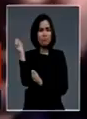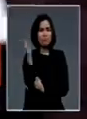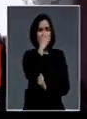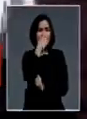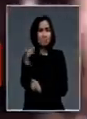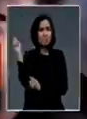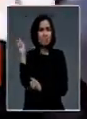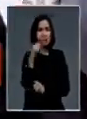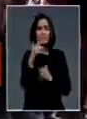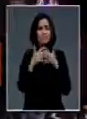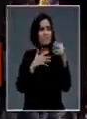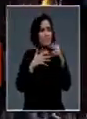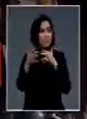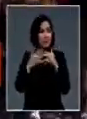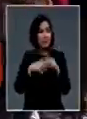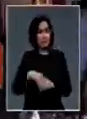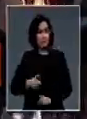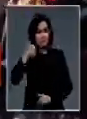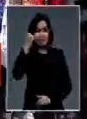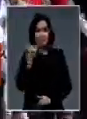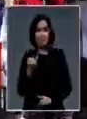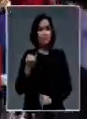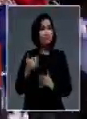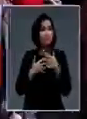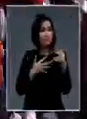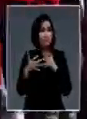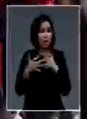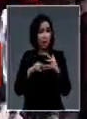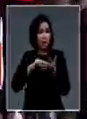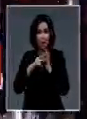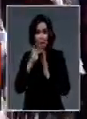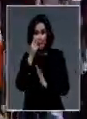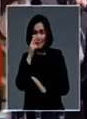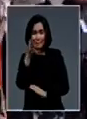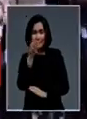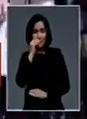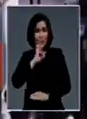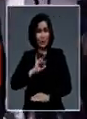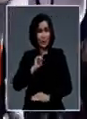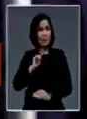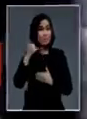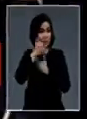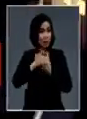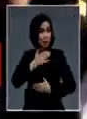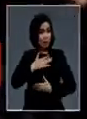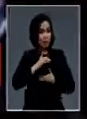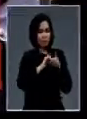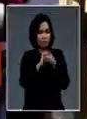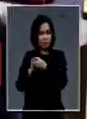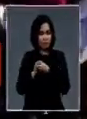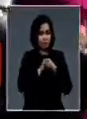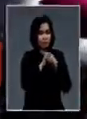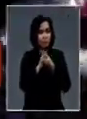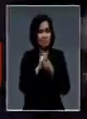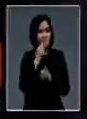แบบนี้ก็บอกไม่เป็นไรผลแพ้ชนะไม่เป็นไรอย่างน้อยสัญญาณที่ดีว่าเราจะมีความปรองดองกันเกิดขึ้น ใช่ถือเป็นบรรยากาศ